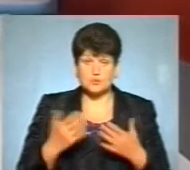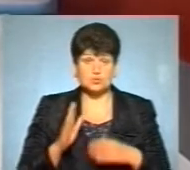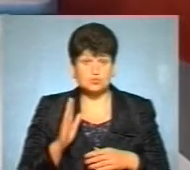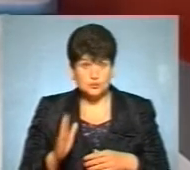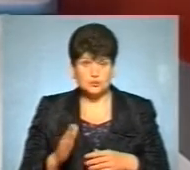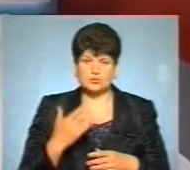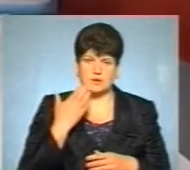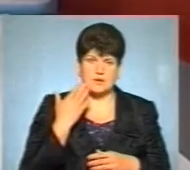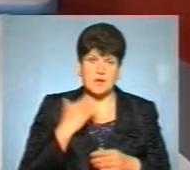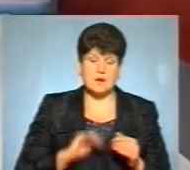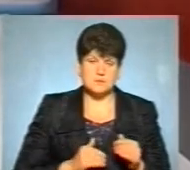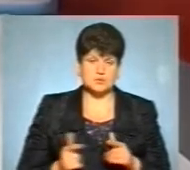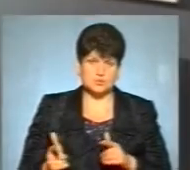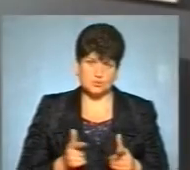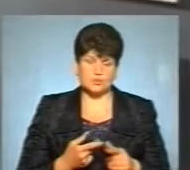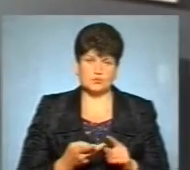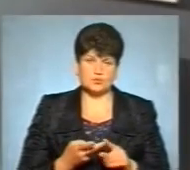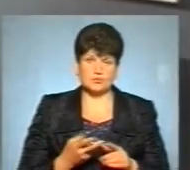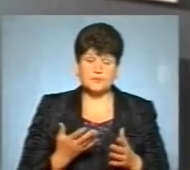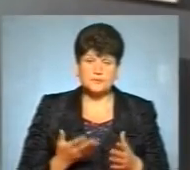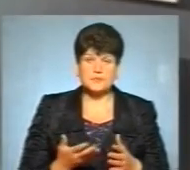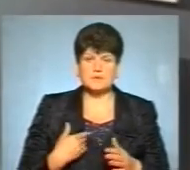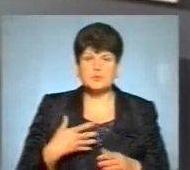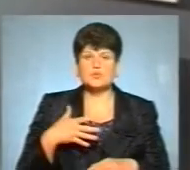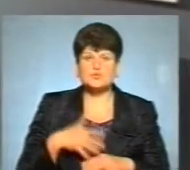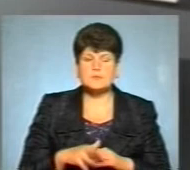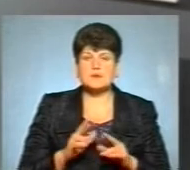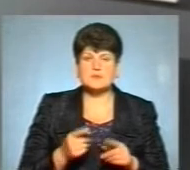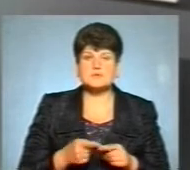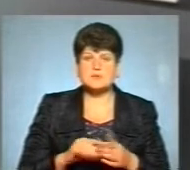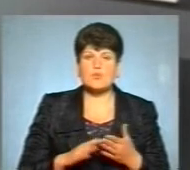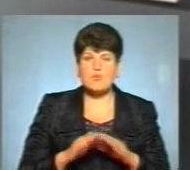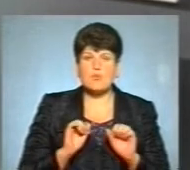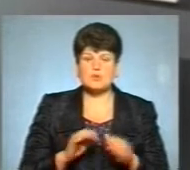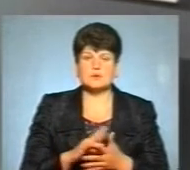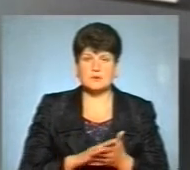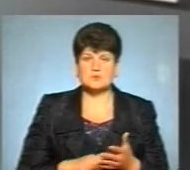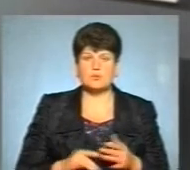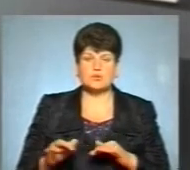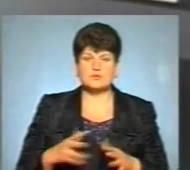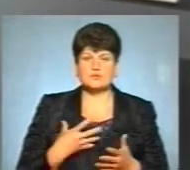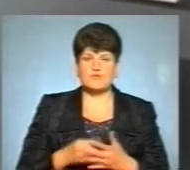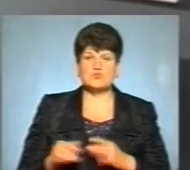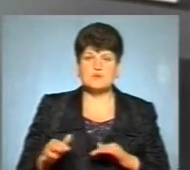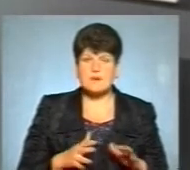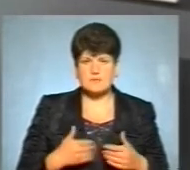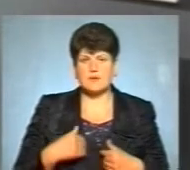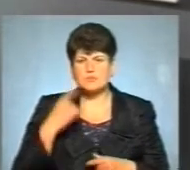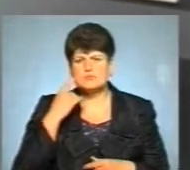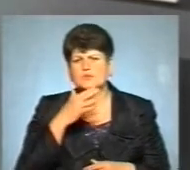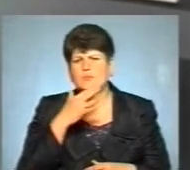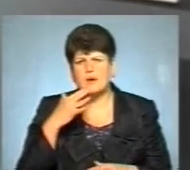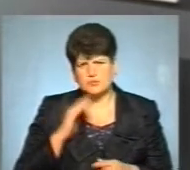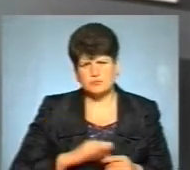вже готовий до цієї другої хвилі. Насправді, він принаймні розуміє, як в таких умовах можна далі продовжувати якусь свою діяльність. Я думаю, що багато бізнесів